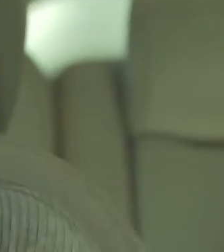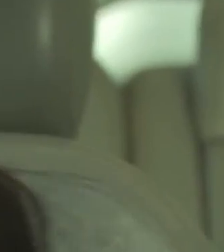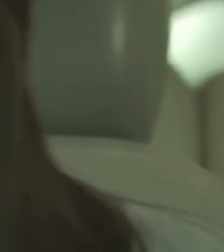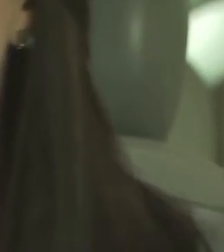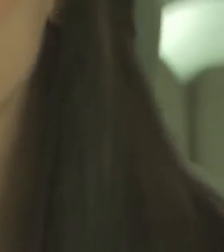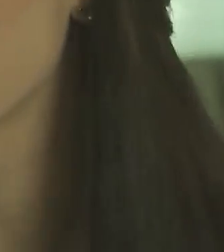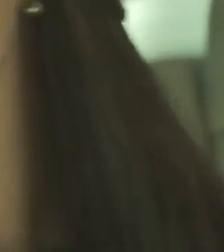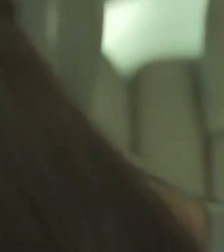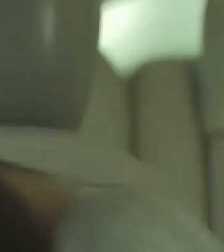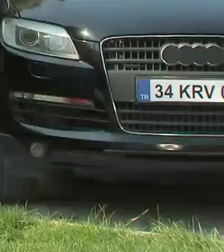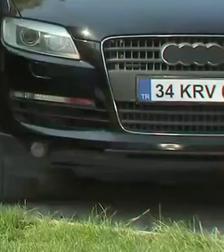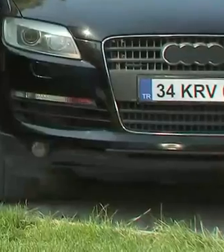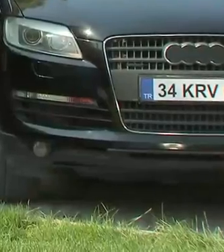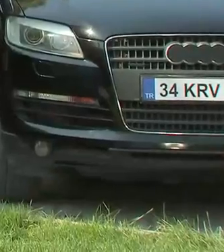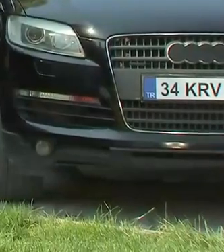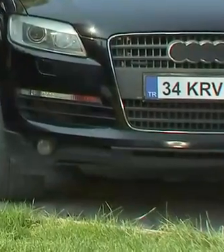Zehra da iniyor.